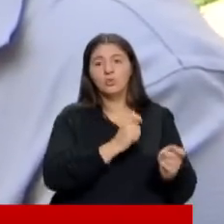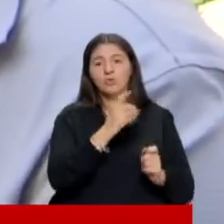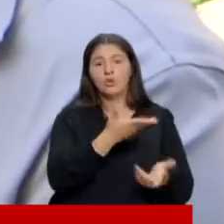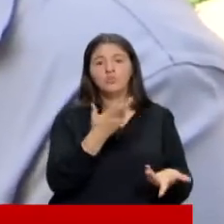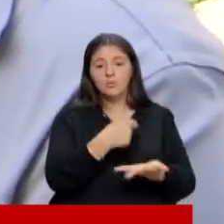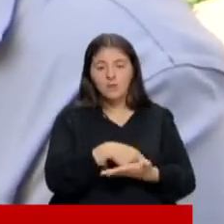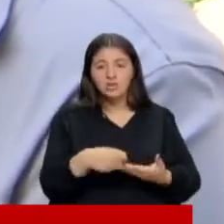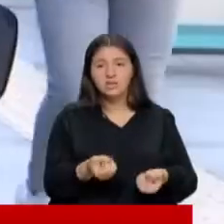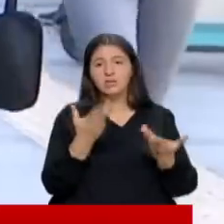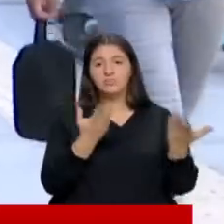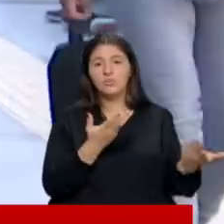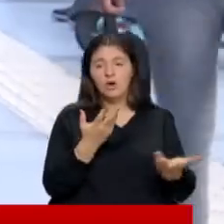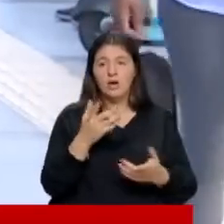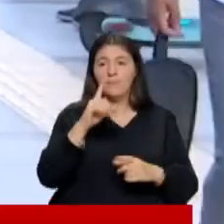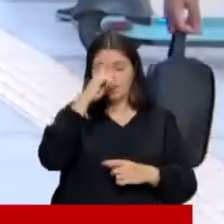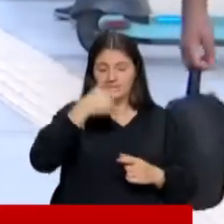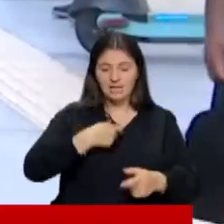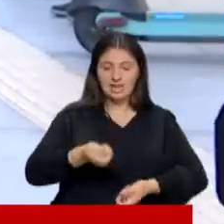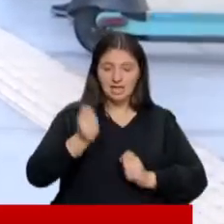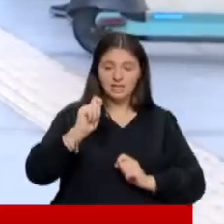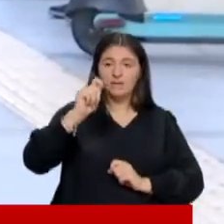kullanıyorum çünkü maaşı yetmediği için bir